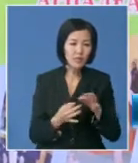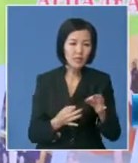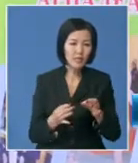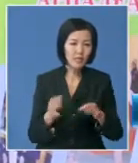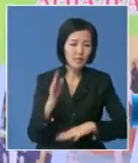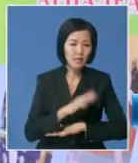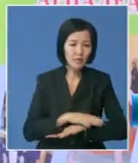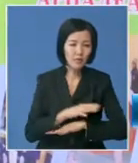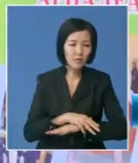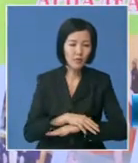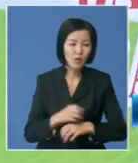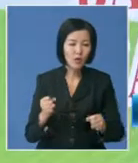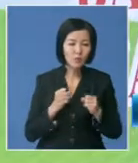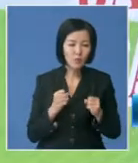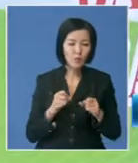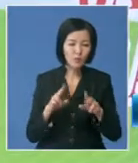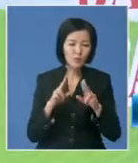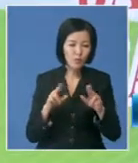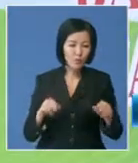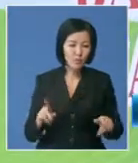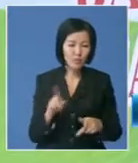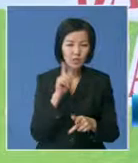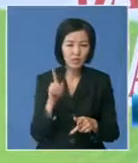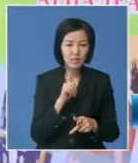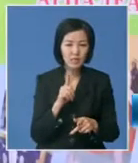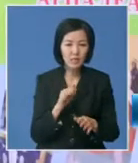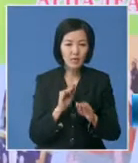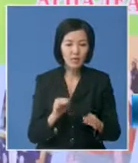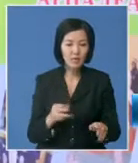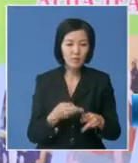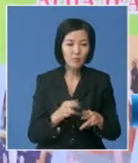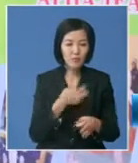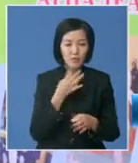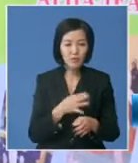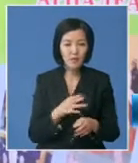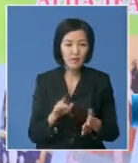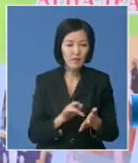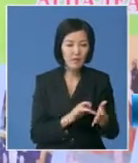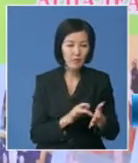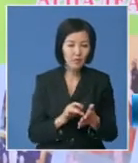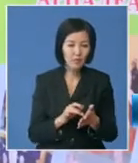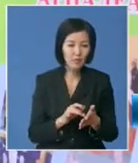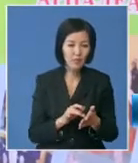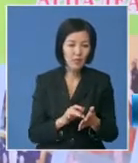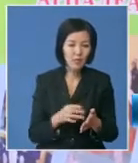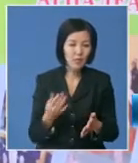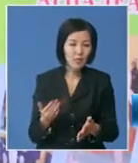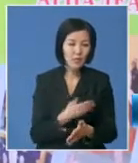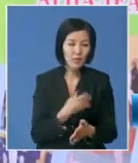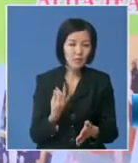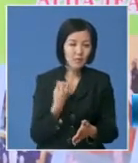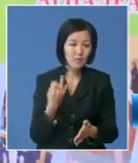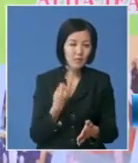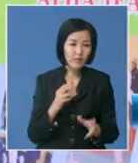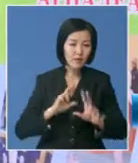открытый урок спорткомплексе жастар сегодня мы могли видеть что детям очень нравится такая экскурсия в основном детей завели желание заниматься